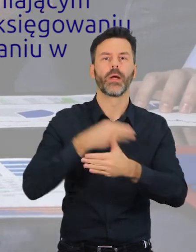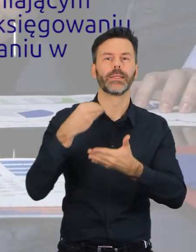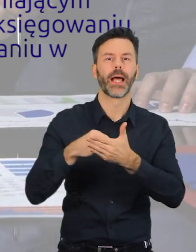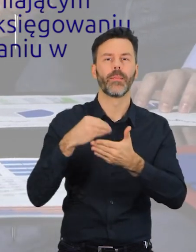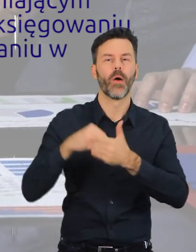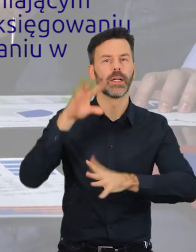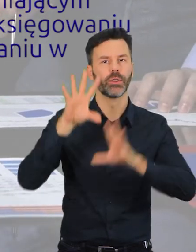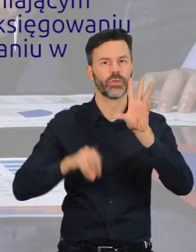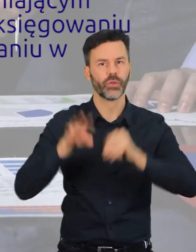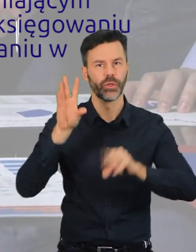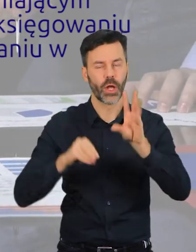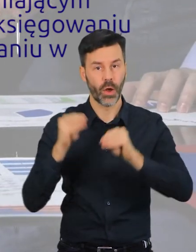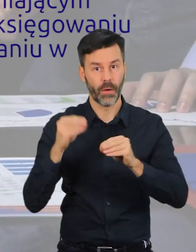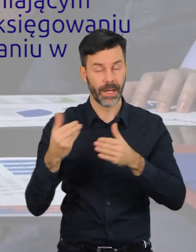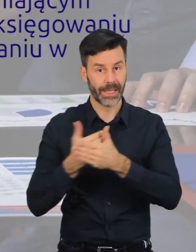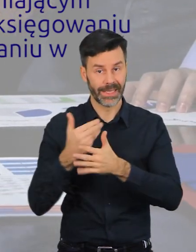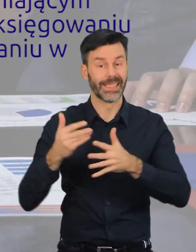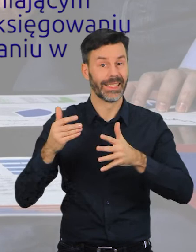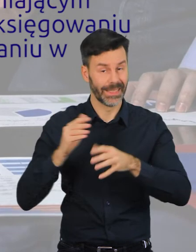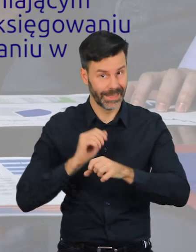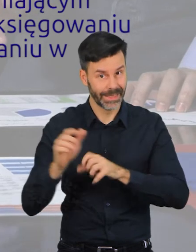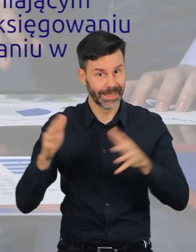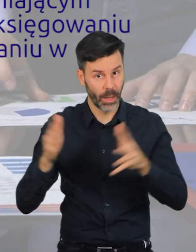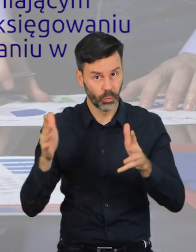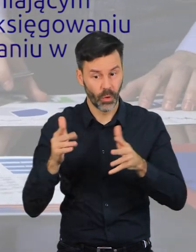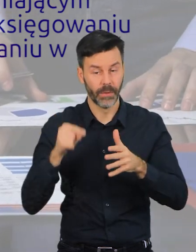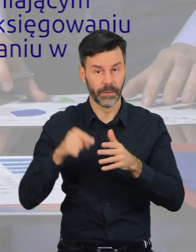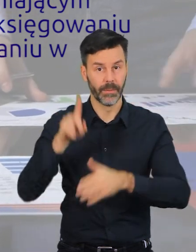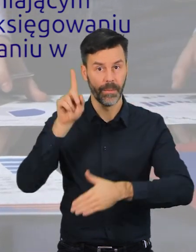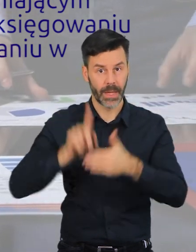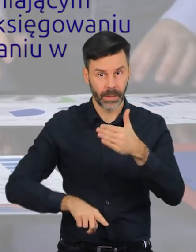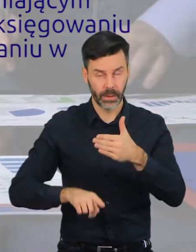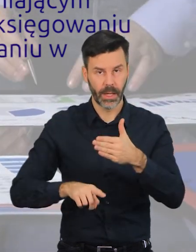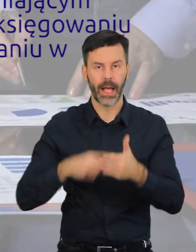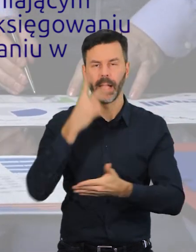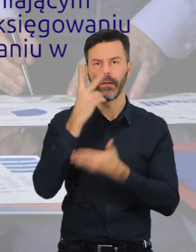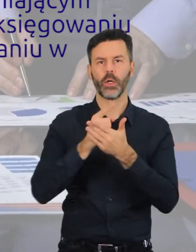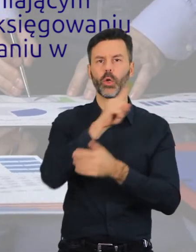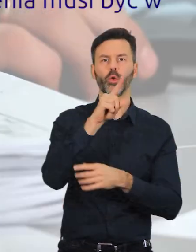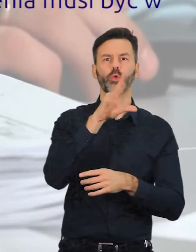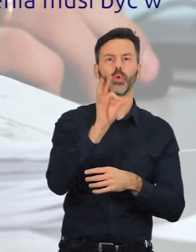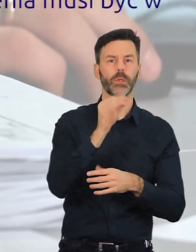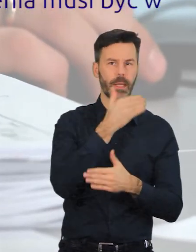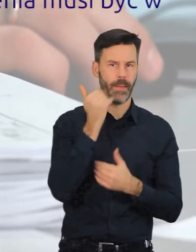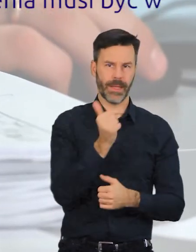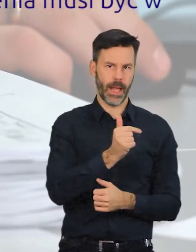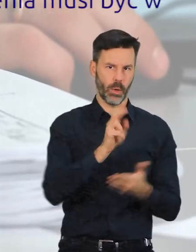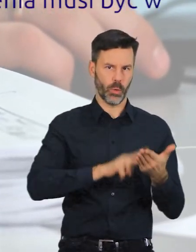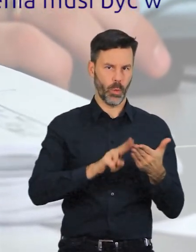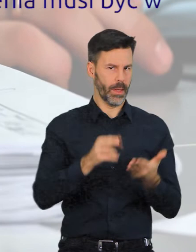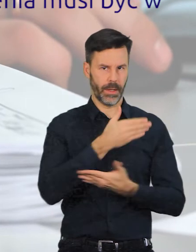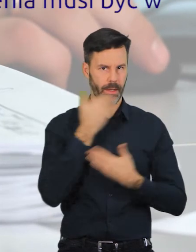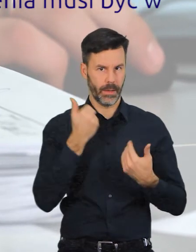powstałej nadpłaty na poczet zaliczek za dany miesiąc, zaświadczenie z ZUS o niezaleganiu w płaceniu składek. Każdy dokument